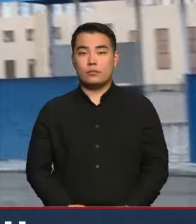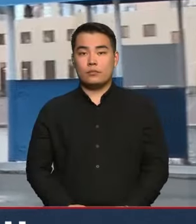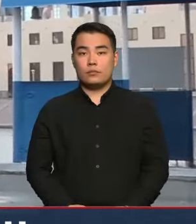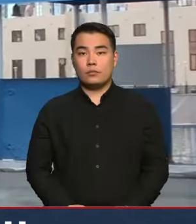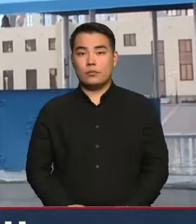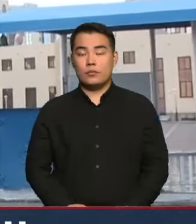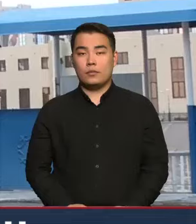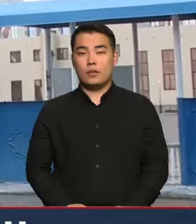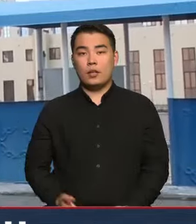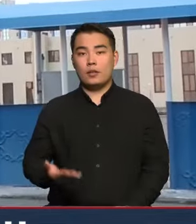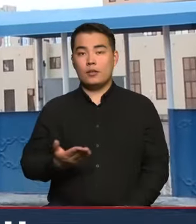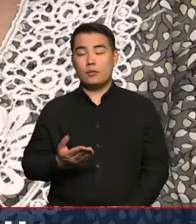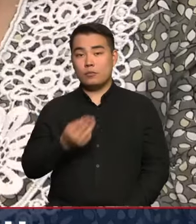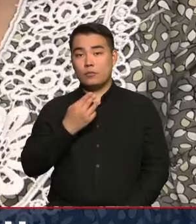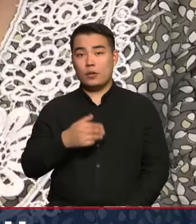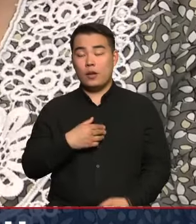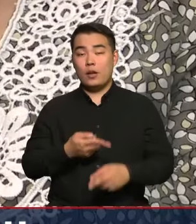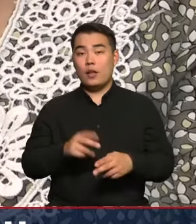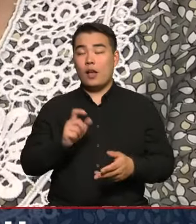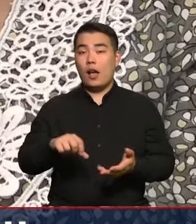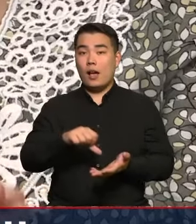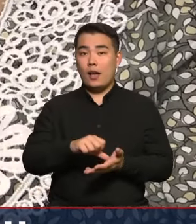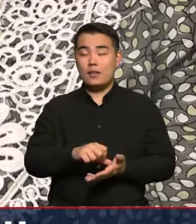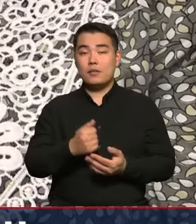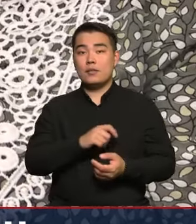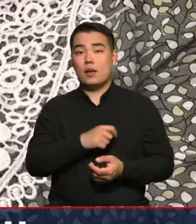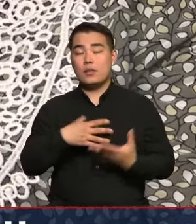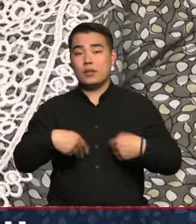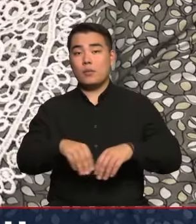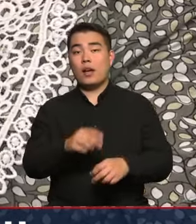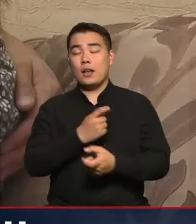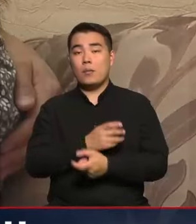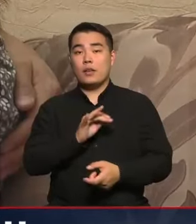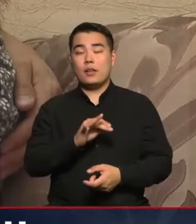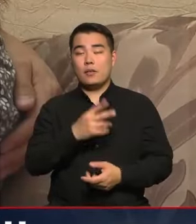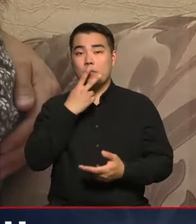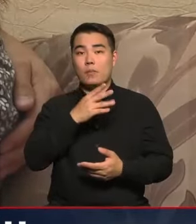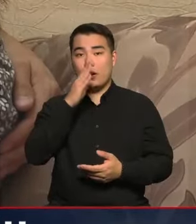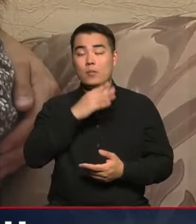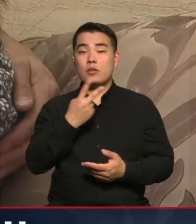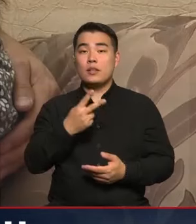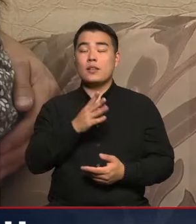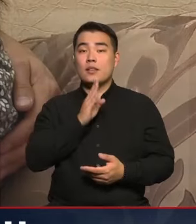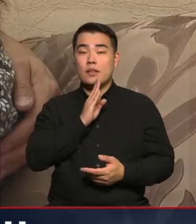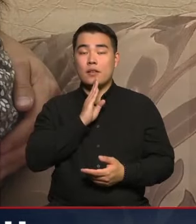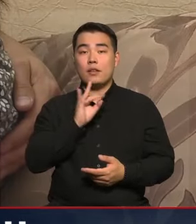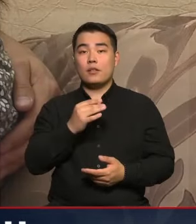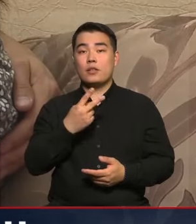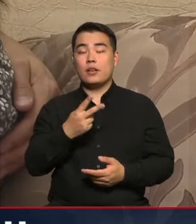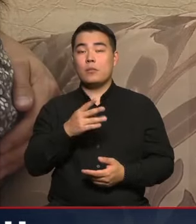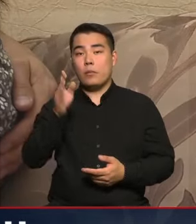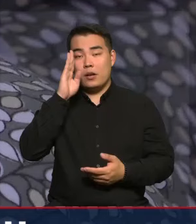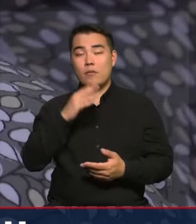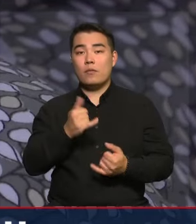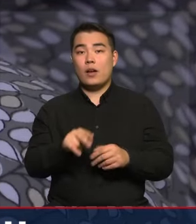перекусить, работаем с этим инструментом. Кейіпкеріміз отбасында адал жар, үлгілі әке. Екі қыз, екі ұл тәрбиелеп отыр. Жанат